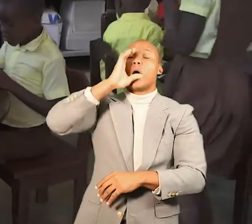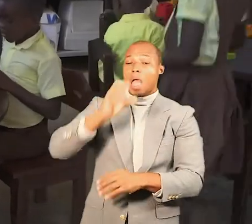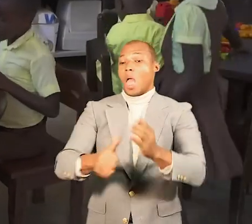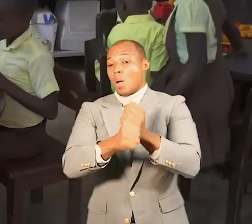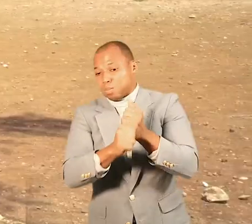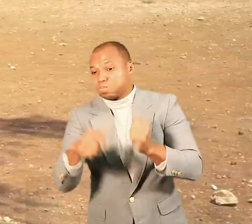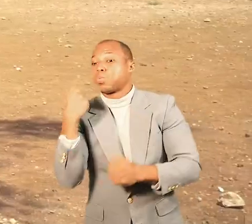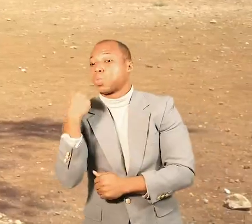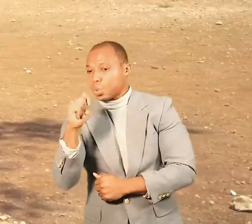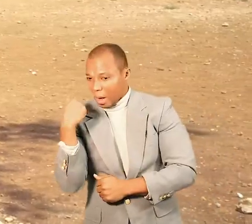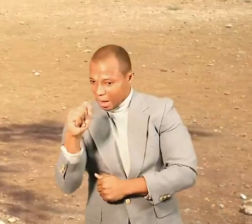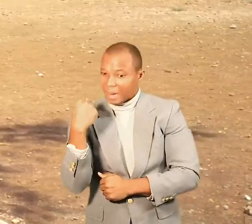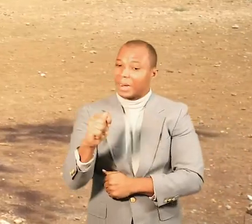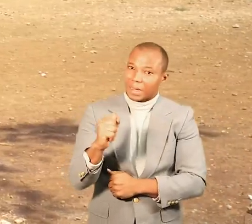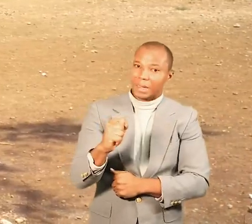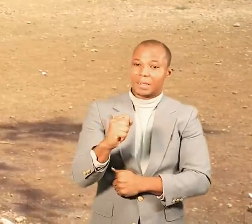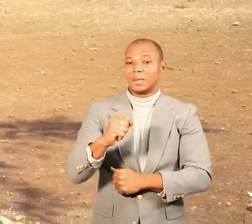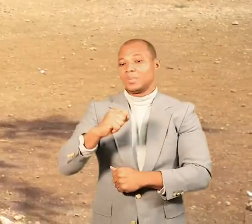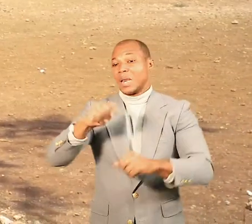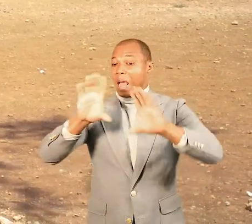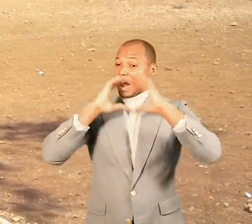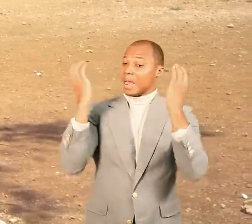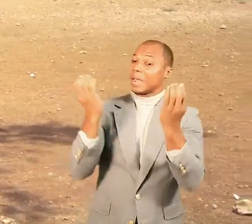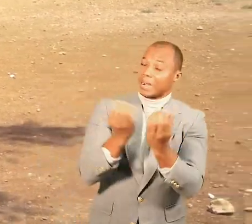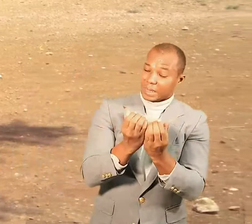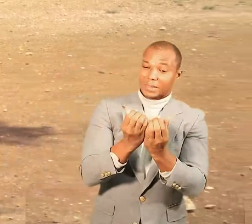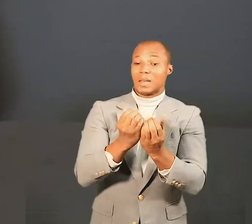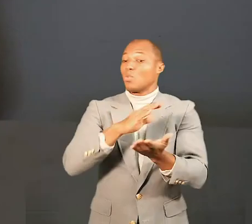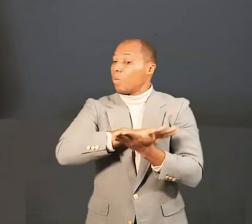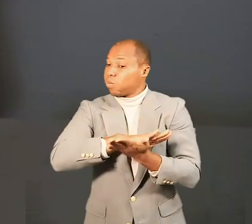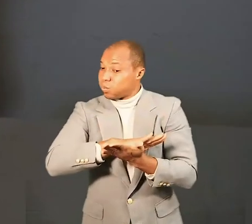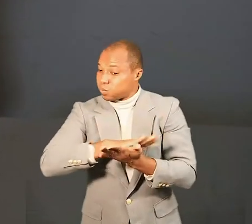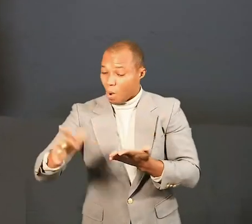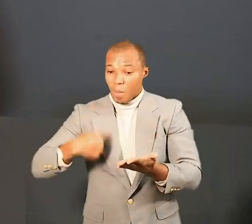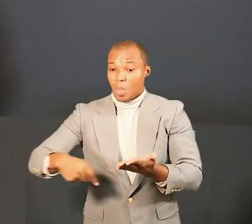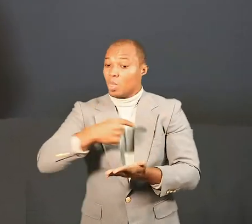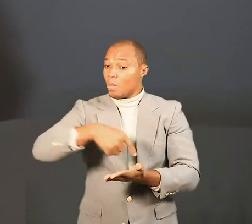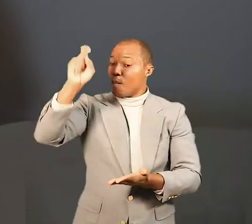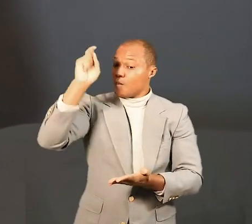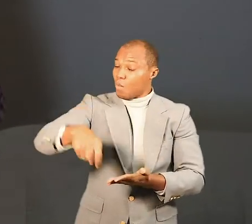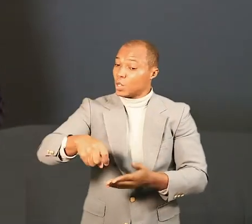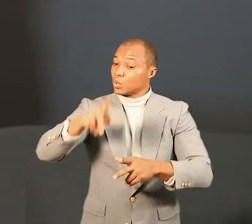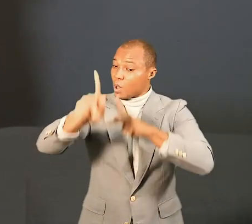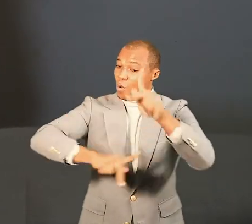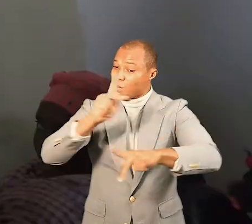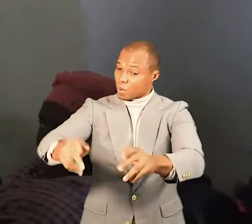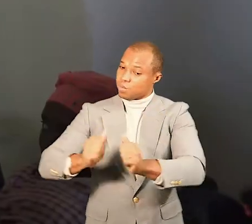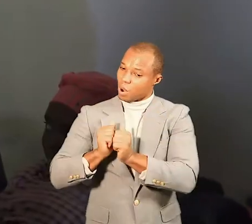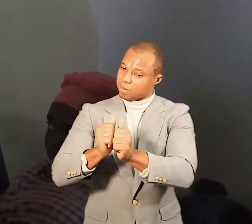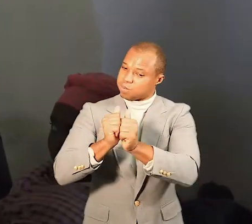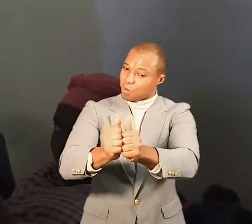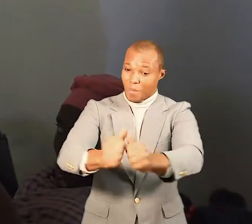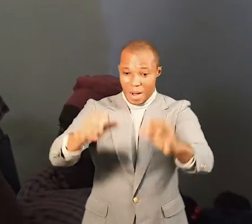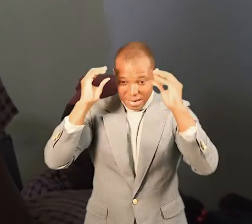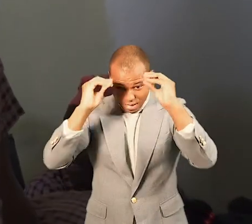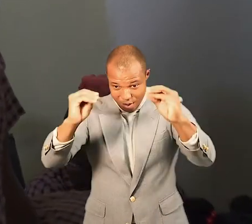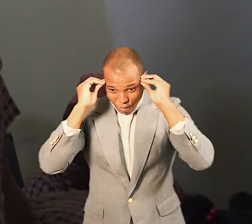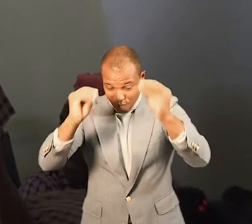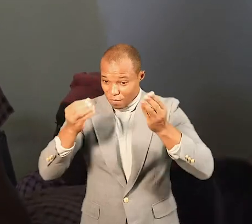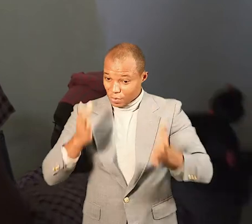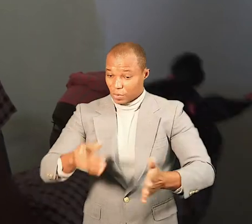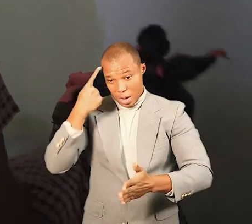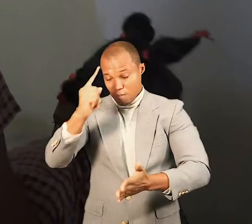l'eau à boire toilette côté à rentrer sortir chaque classe là tout ça mais nous besoin de monde qui pour accompagner professeur